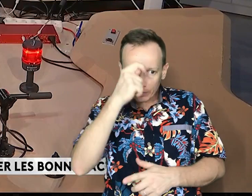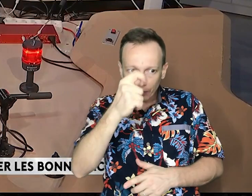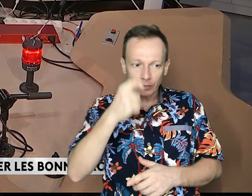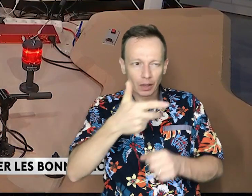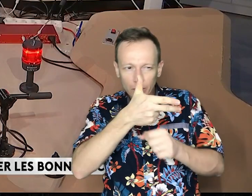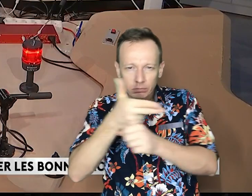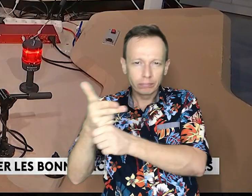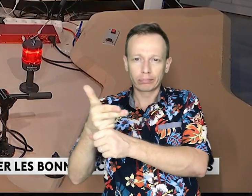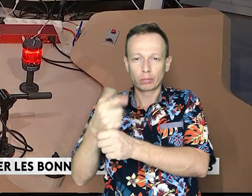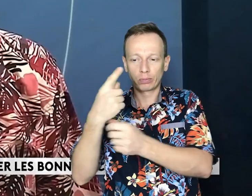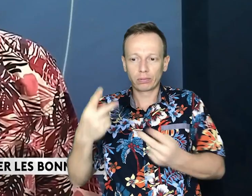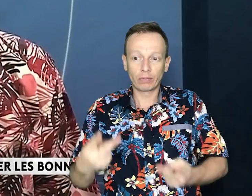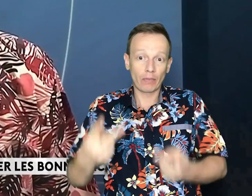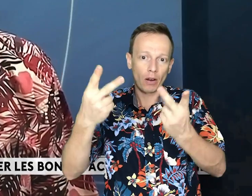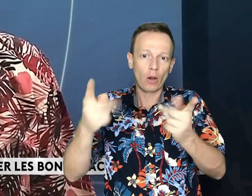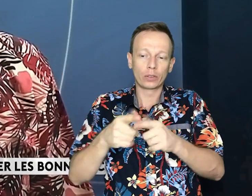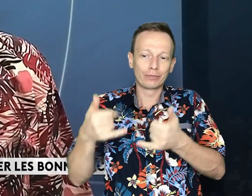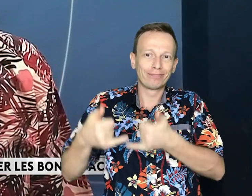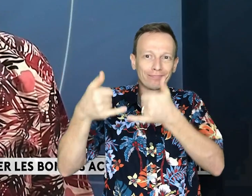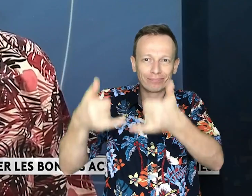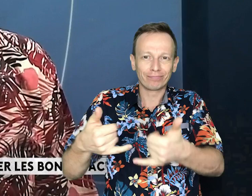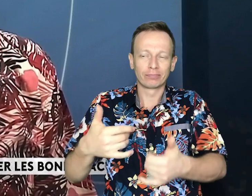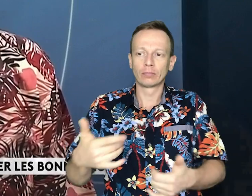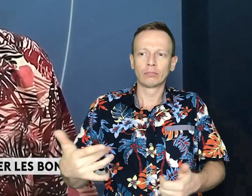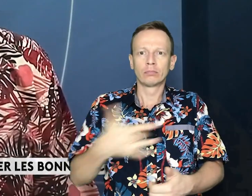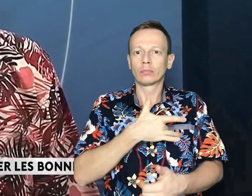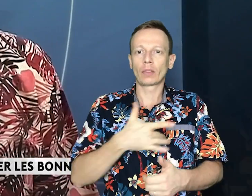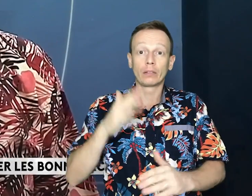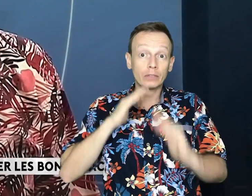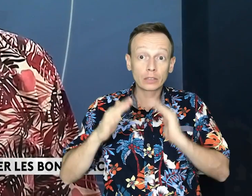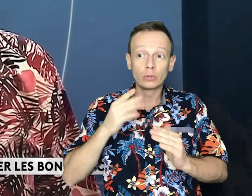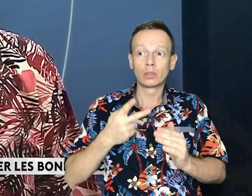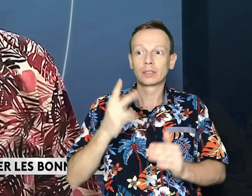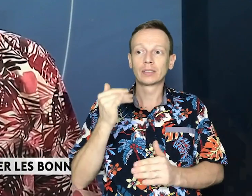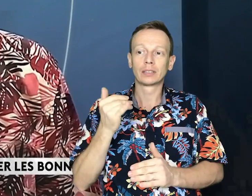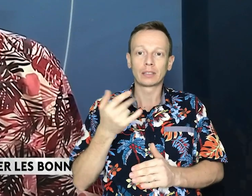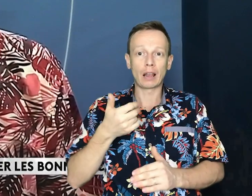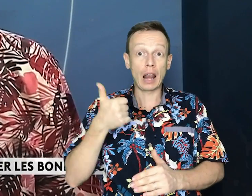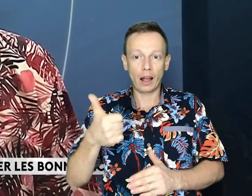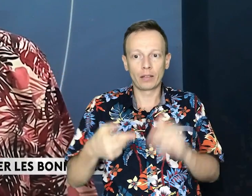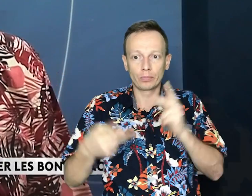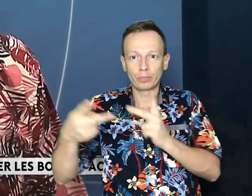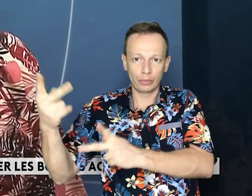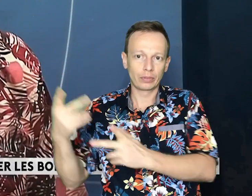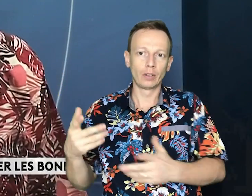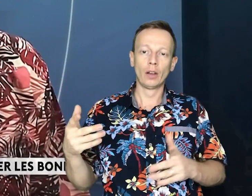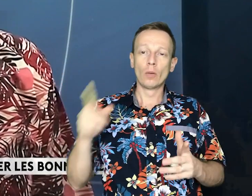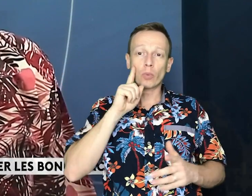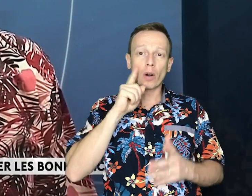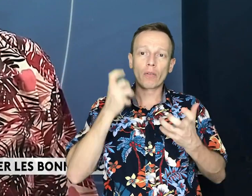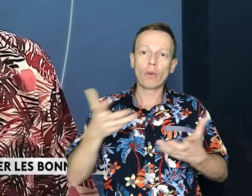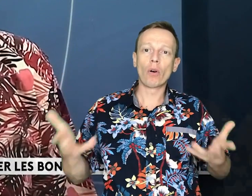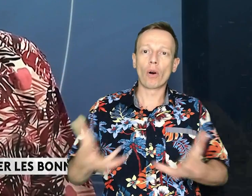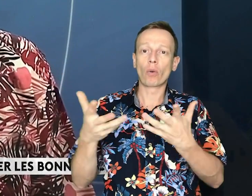jury, le coup de cœur sur Facebook avec le plus de likes. Et tout ça pour inciter, en fait, à dire, en effet, il y a une jeunesse